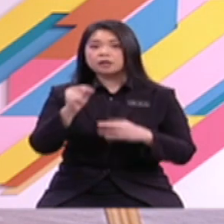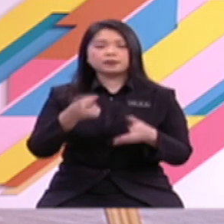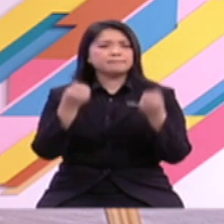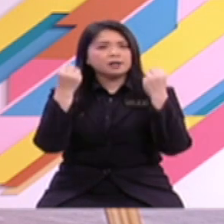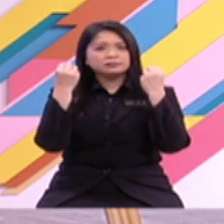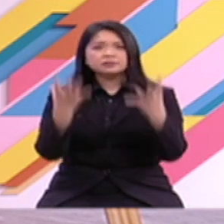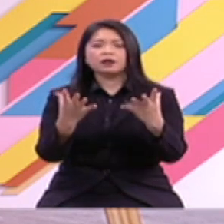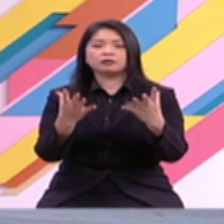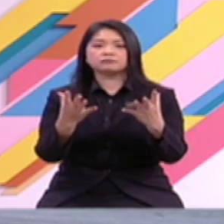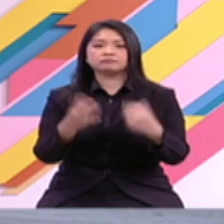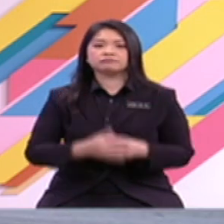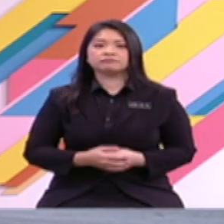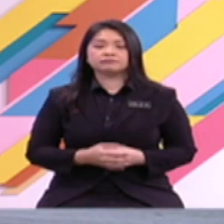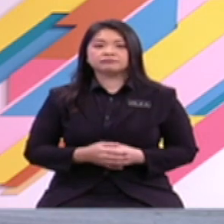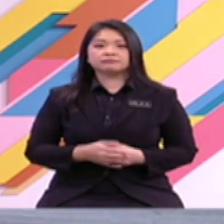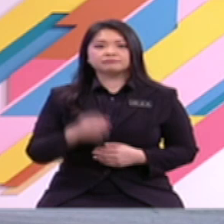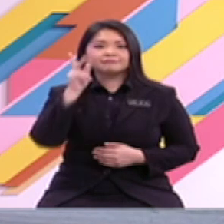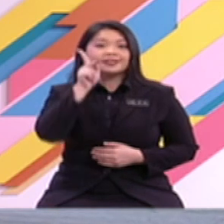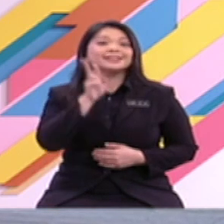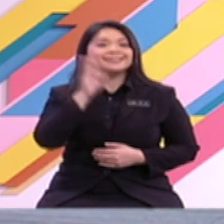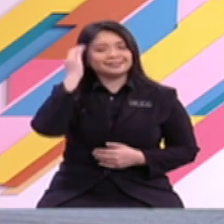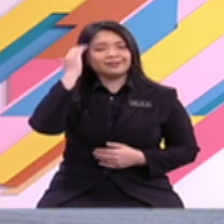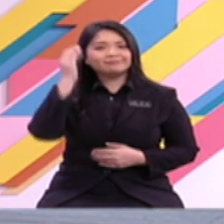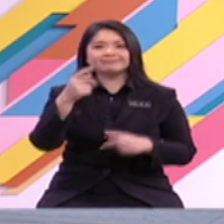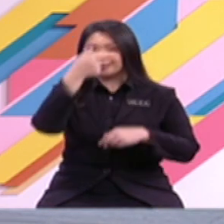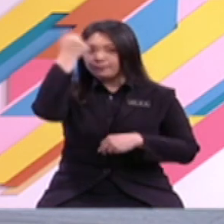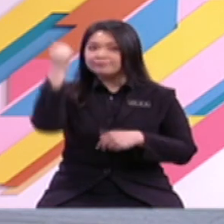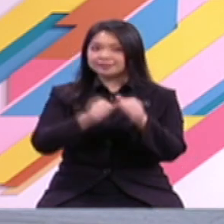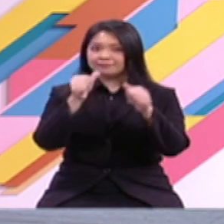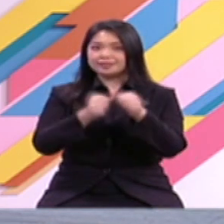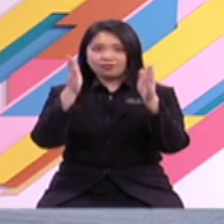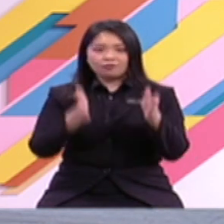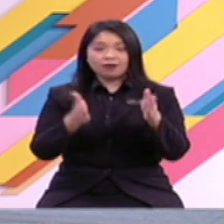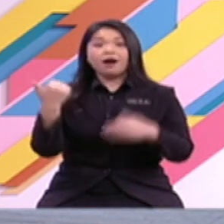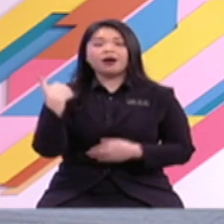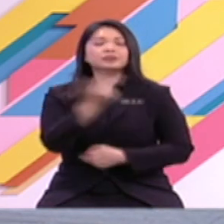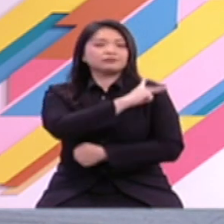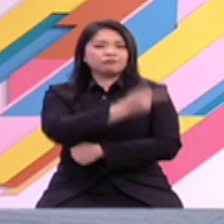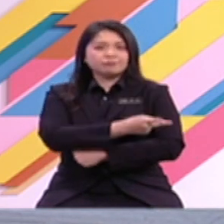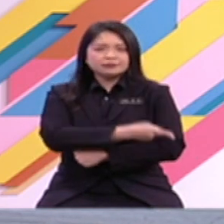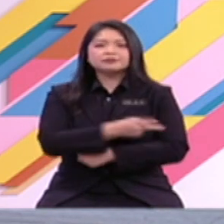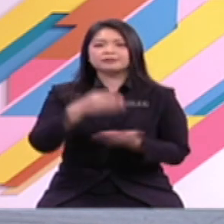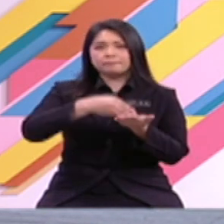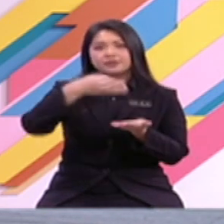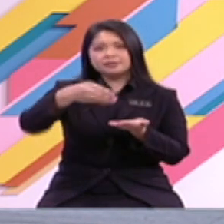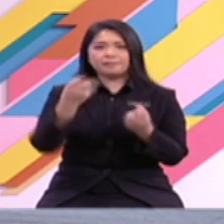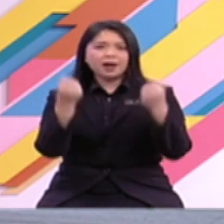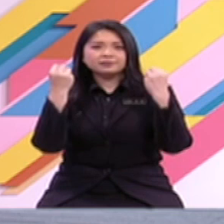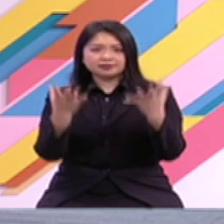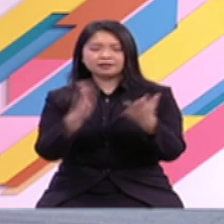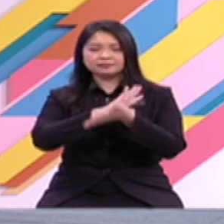di pasaran saya tahu kenapa jago sebab Setia orang dia adipose beli yang banget urinal